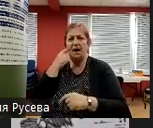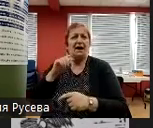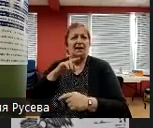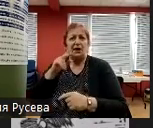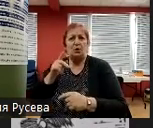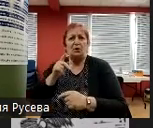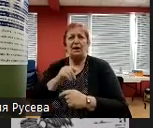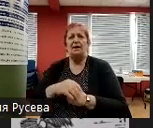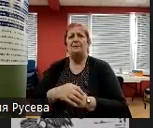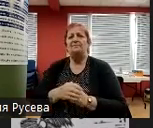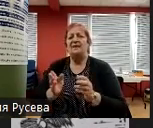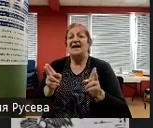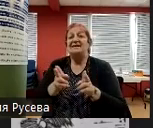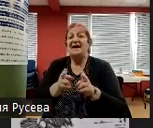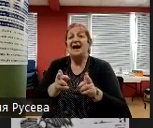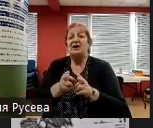нашето